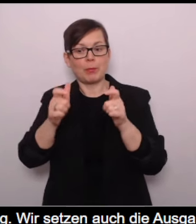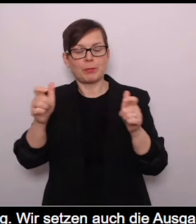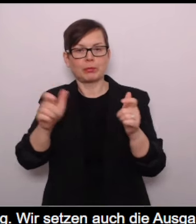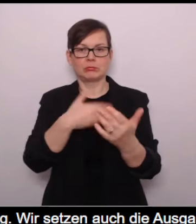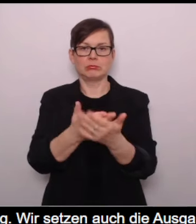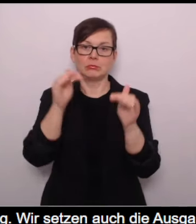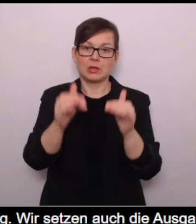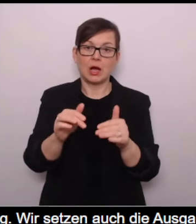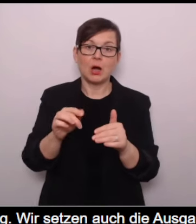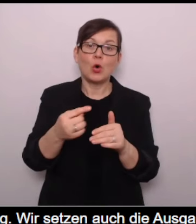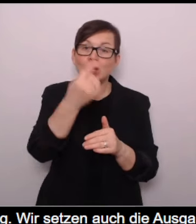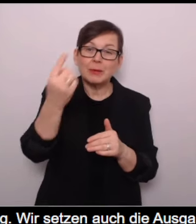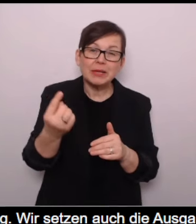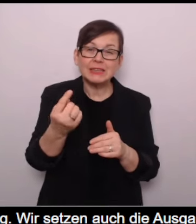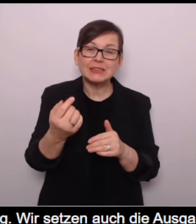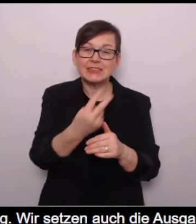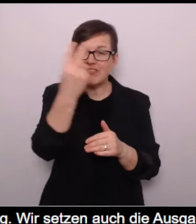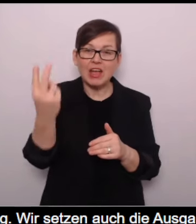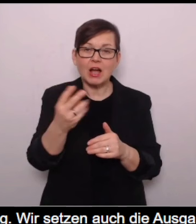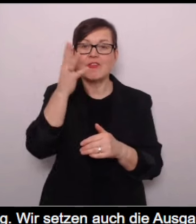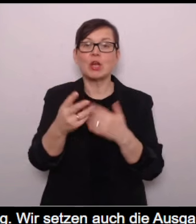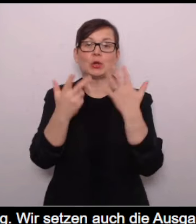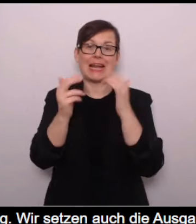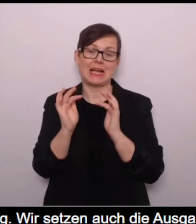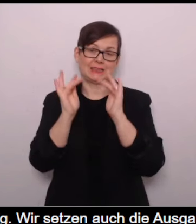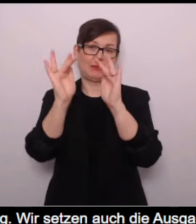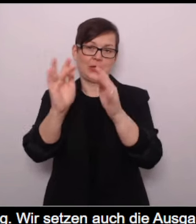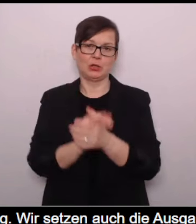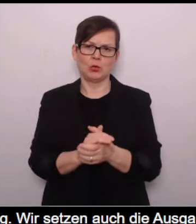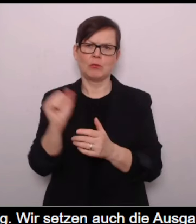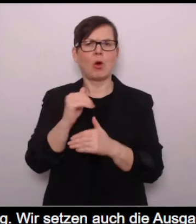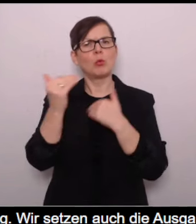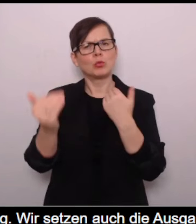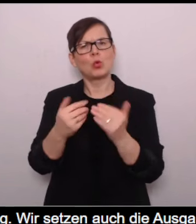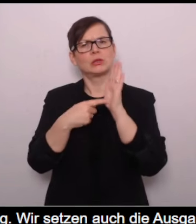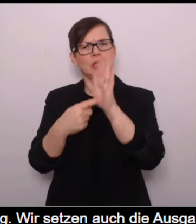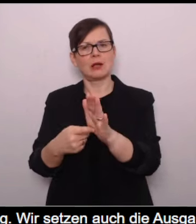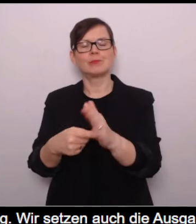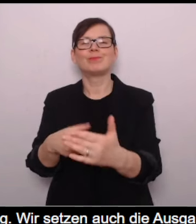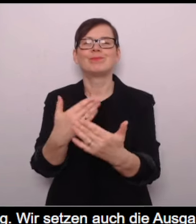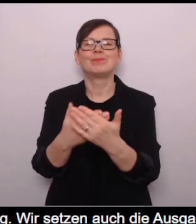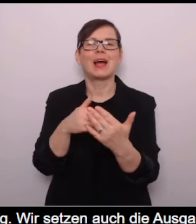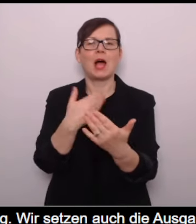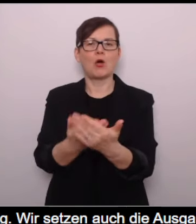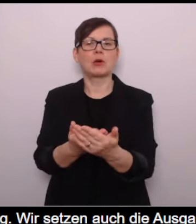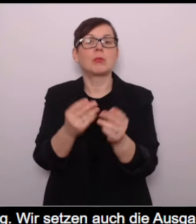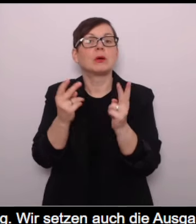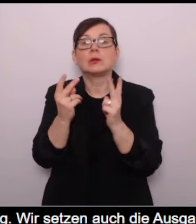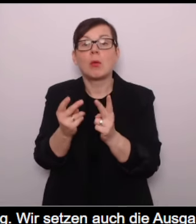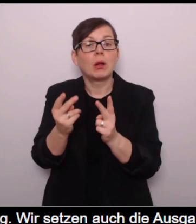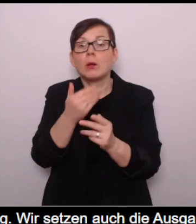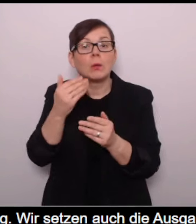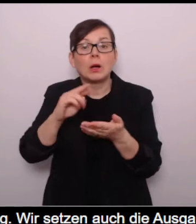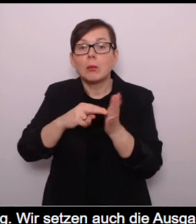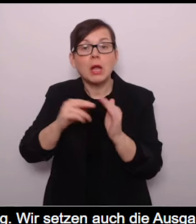Jahren für den Glasfaserausbau zur Verfügung stehen. Und im nächsten Doppelhaushalt eben 480 Millionen. Warum erwähne ich